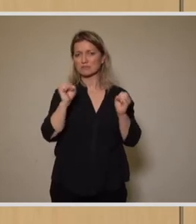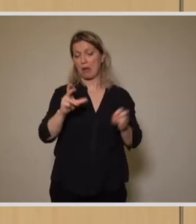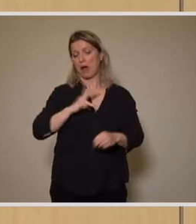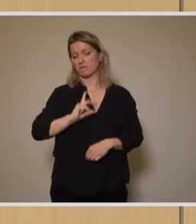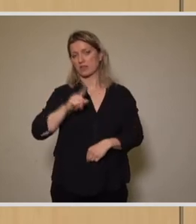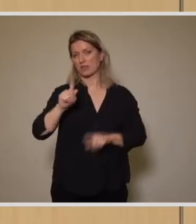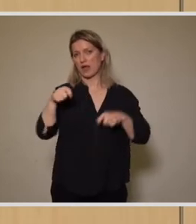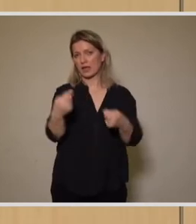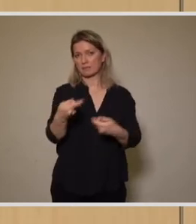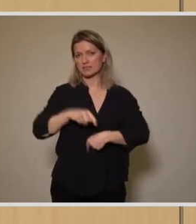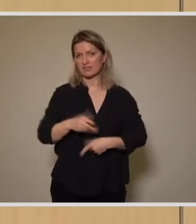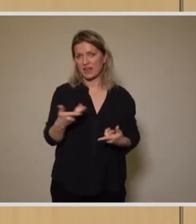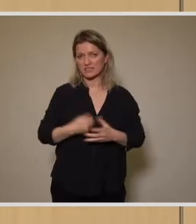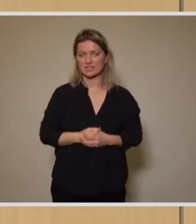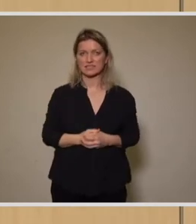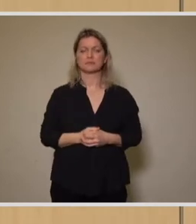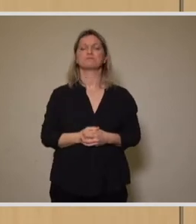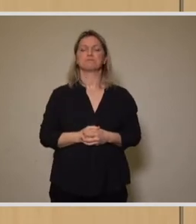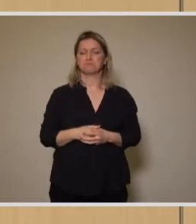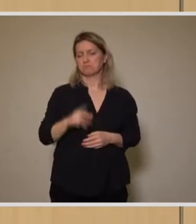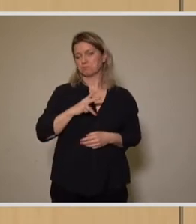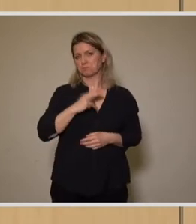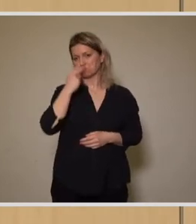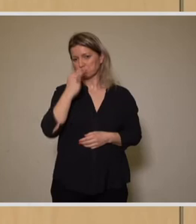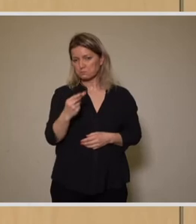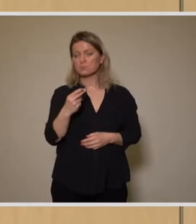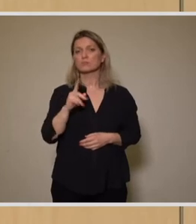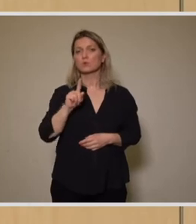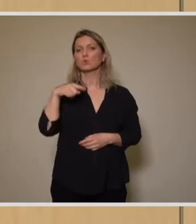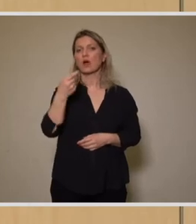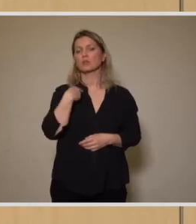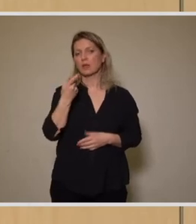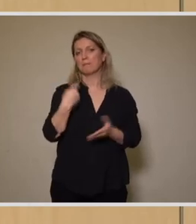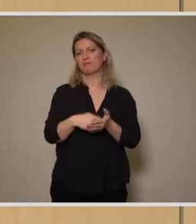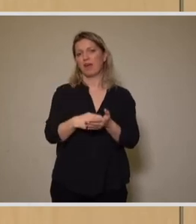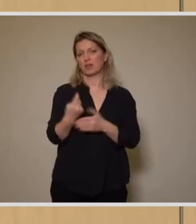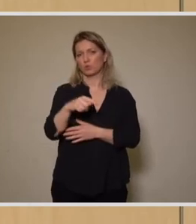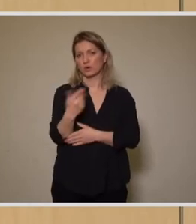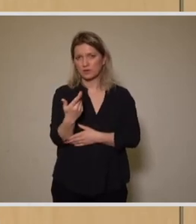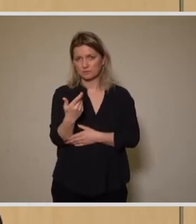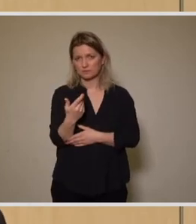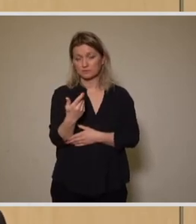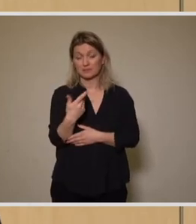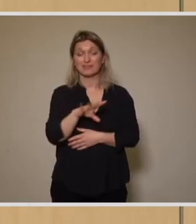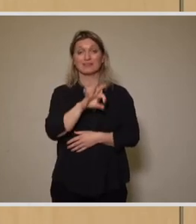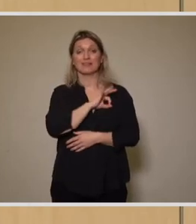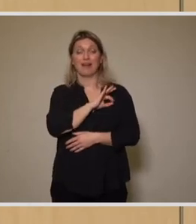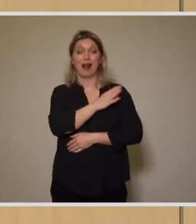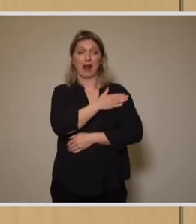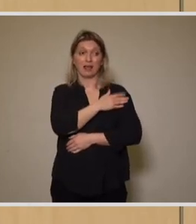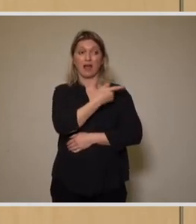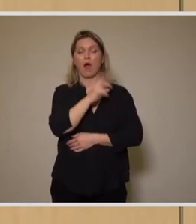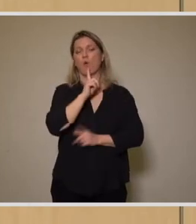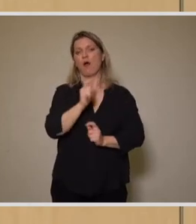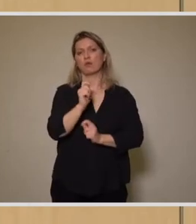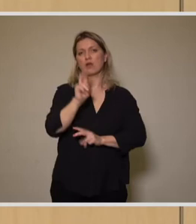Wir werden hören, was da drin steht. Und wir werden es dann bewerten. Und die Linke hat ja nun verschiedene Anträge dazu